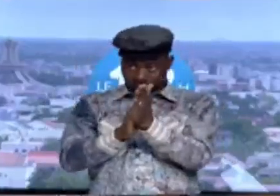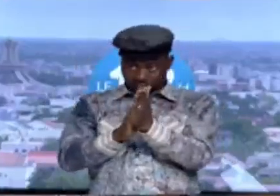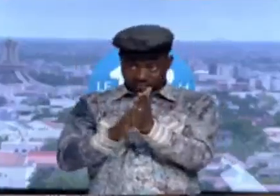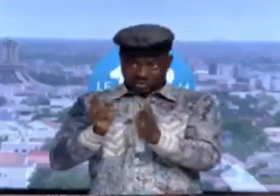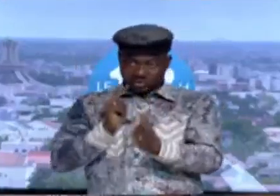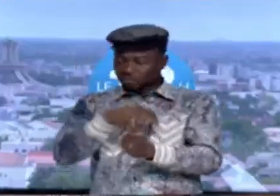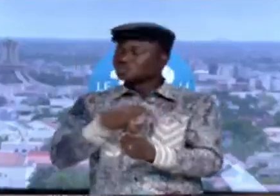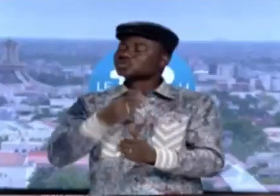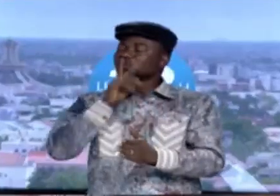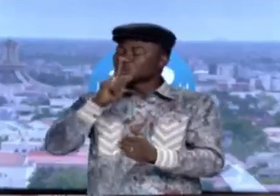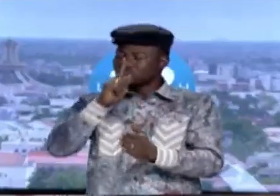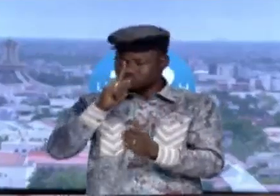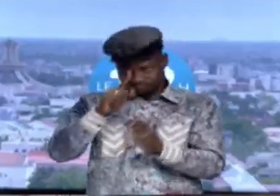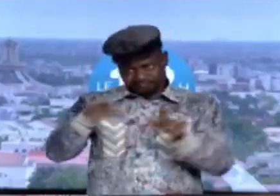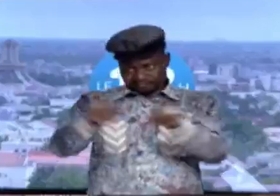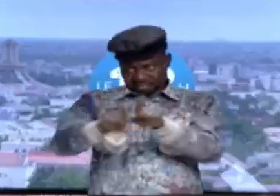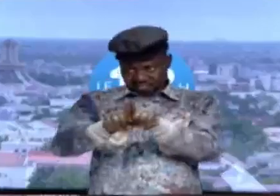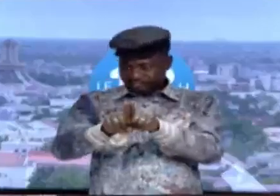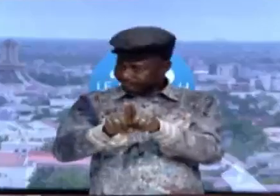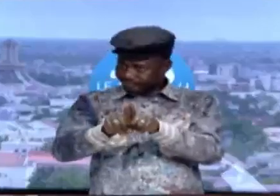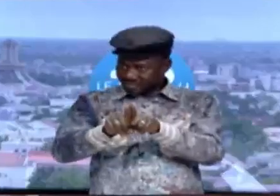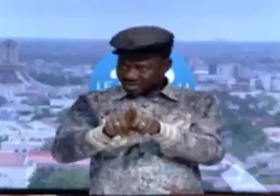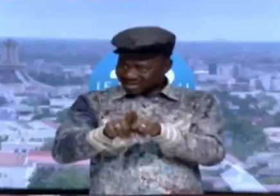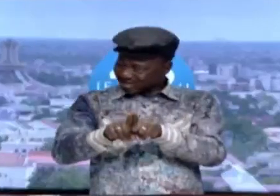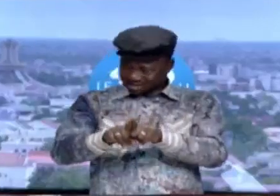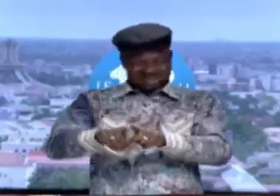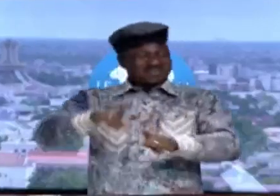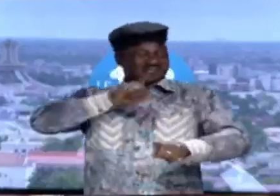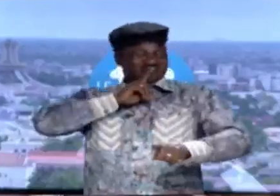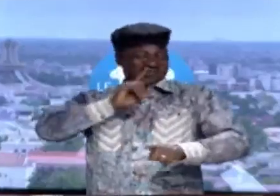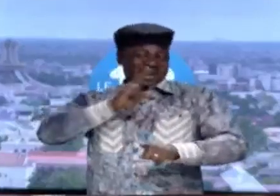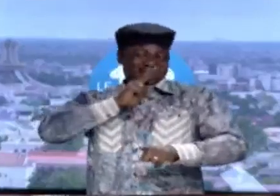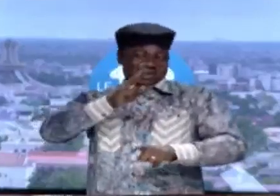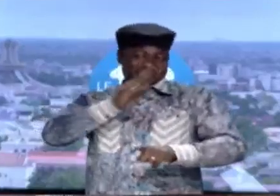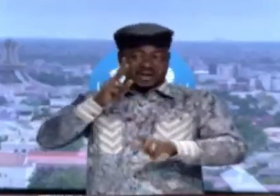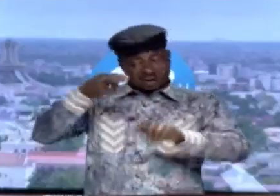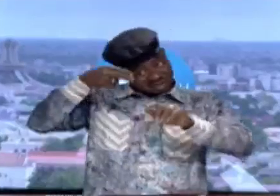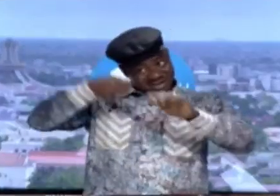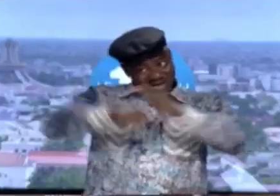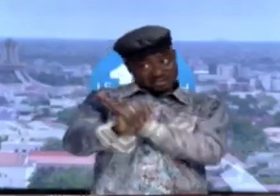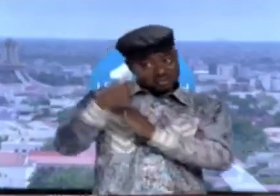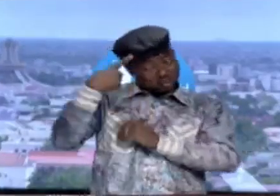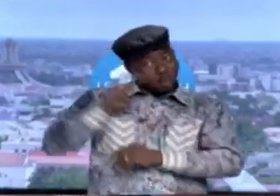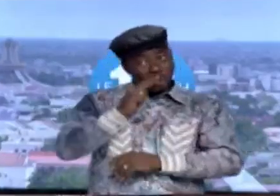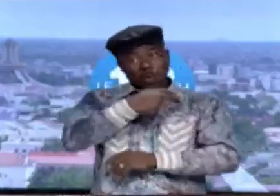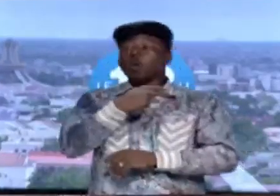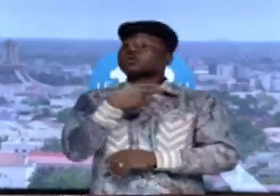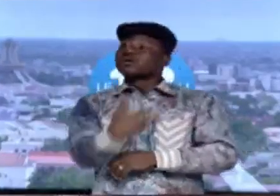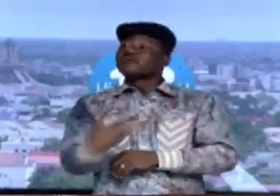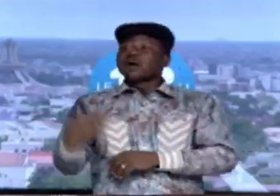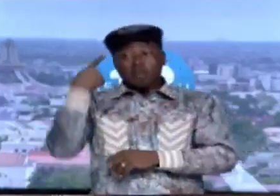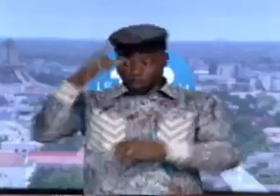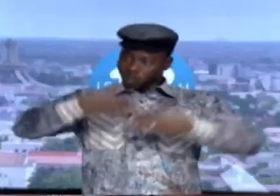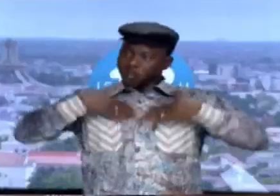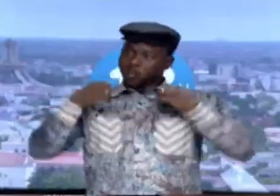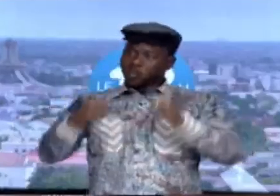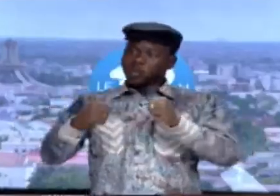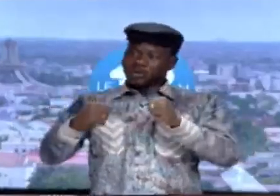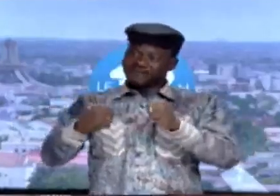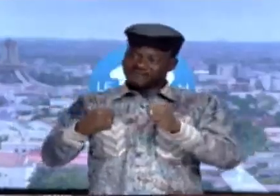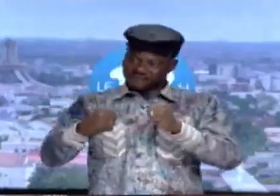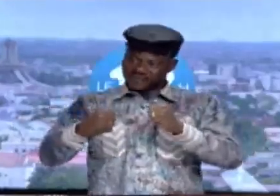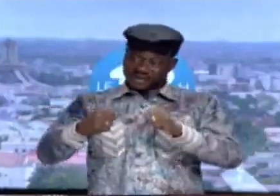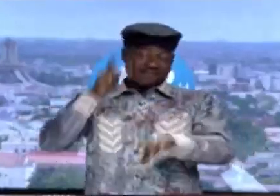là-dessus. C'est vraiment un danger pour nos enfants, pour leur santé physique,